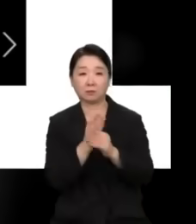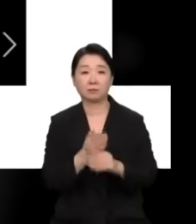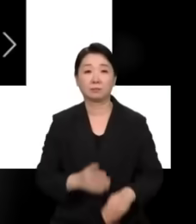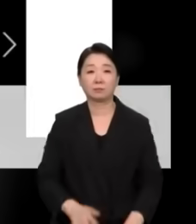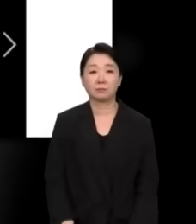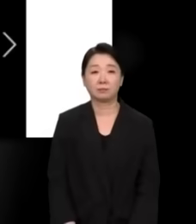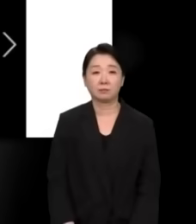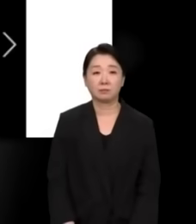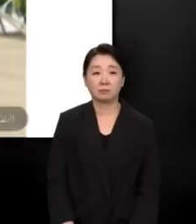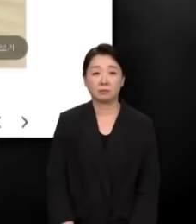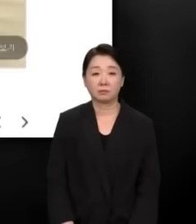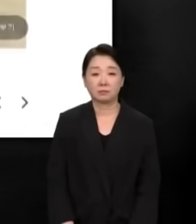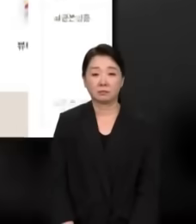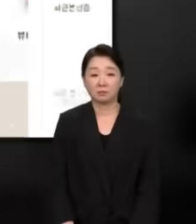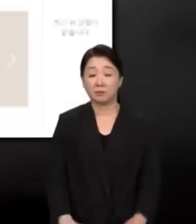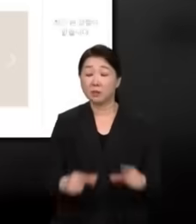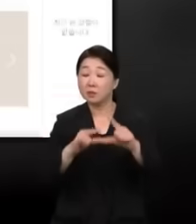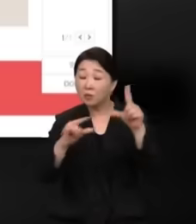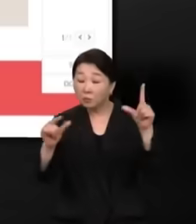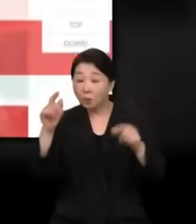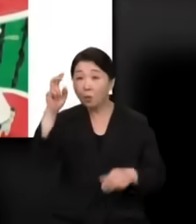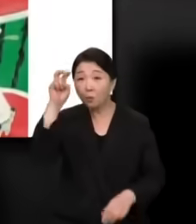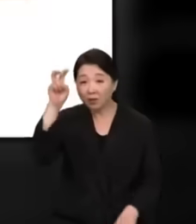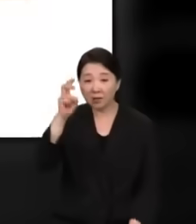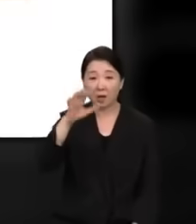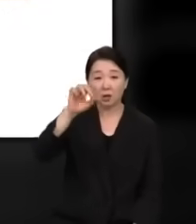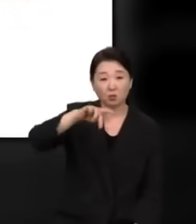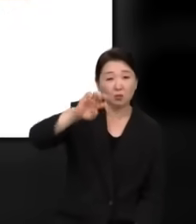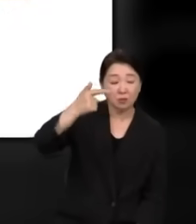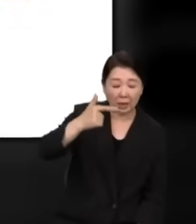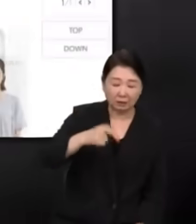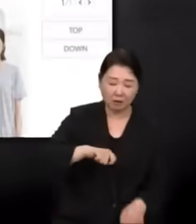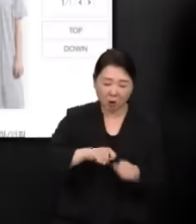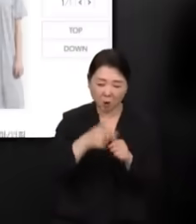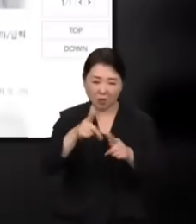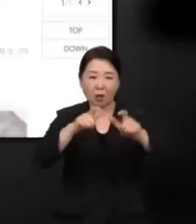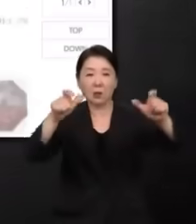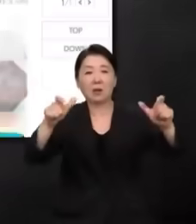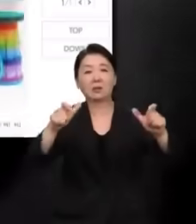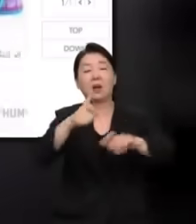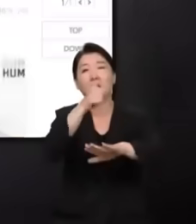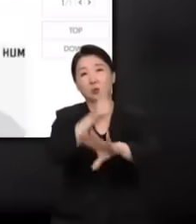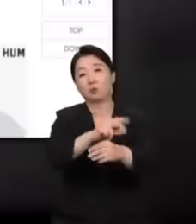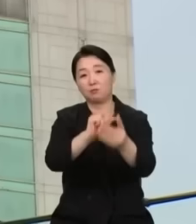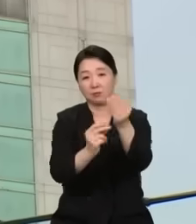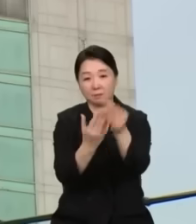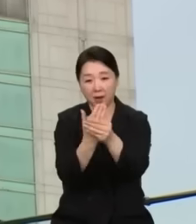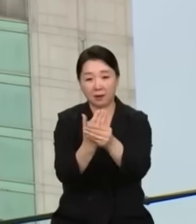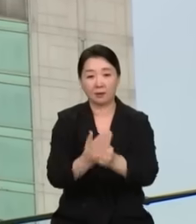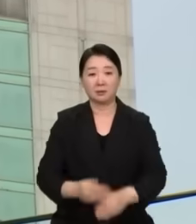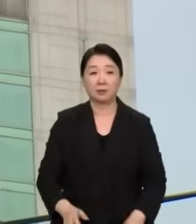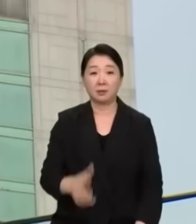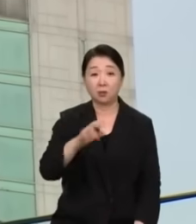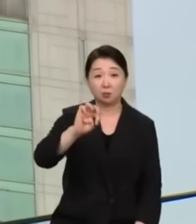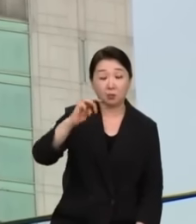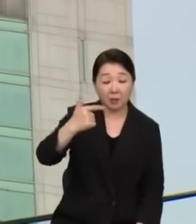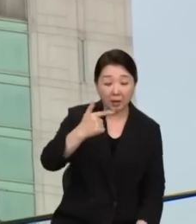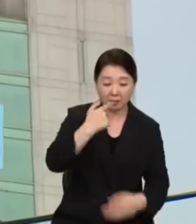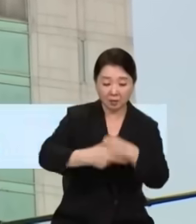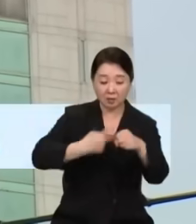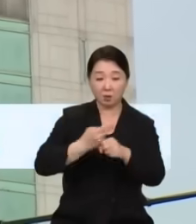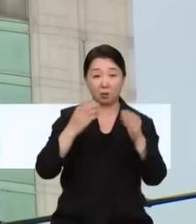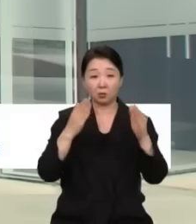상황입니다. 일각에선 모회사인 큐텐의 무분별한 사업 확장이 발목을 잡았다는 지적도 나옵니다. 큐텐은 최근 2년